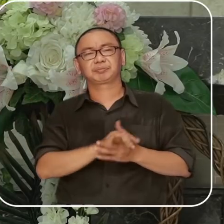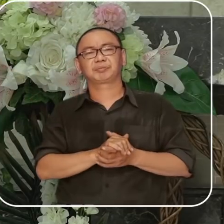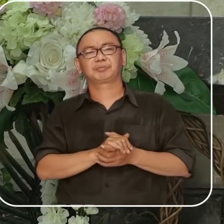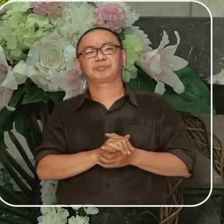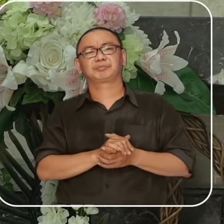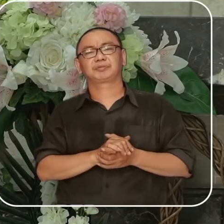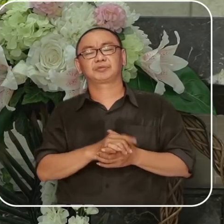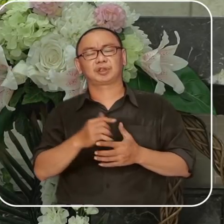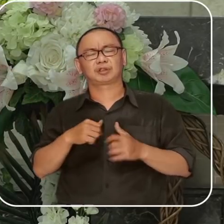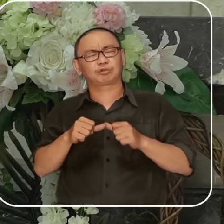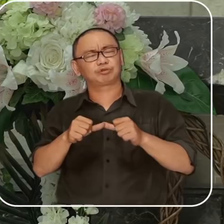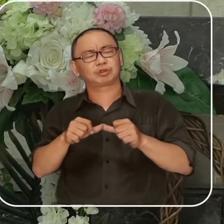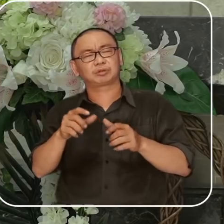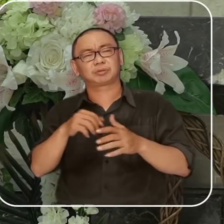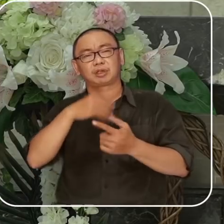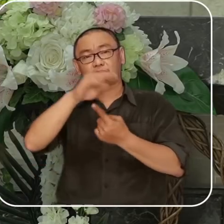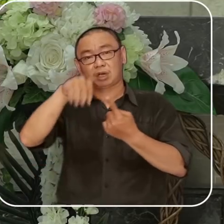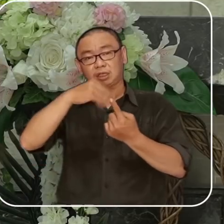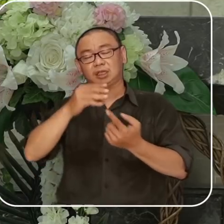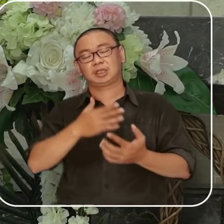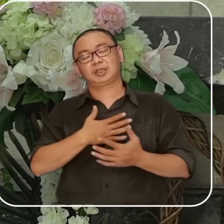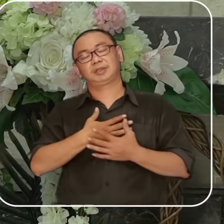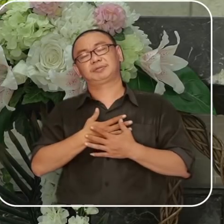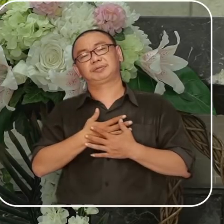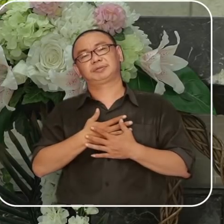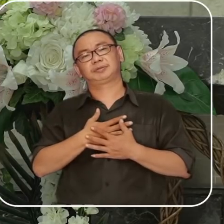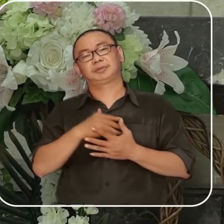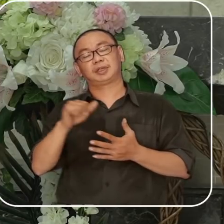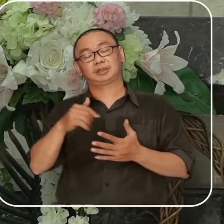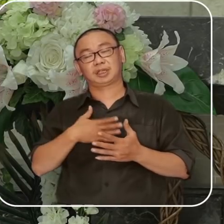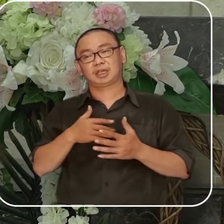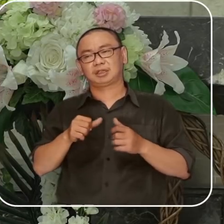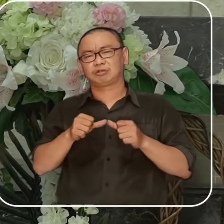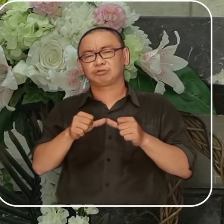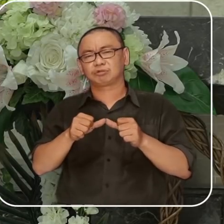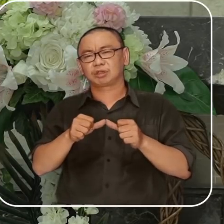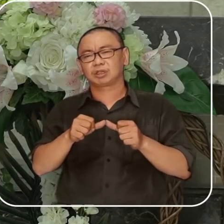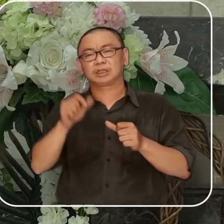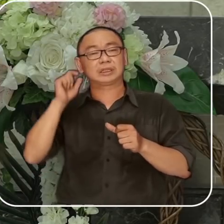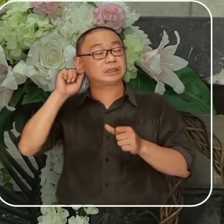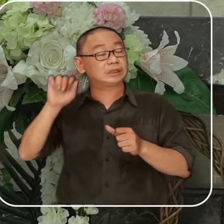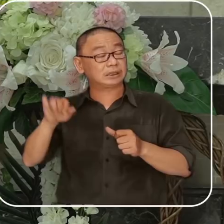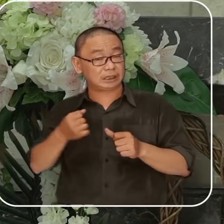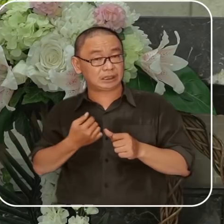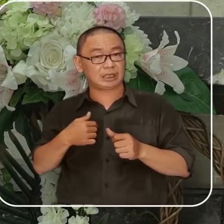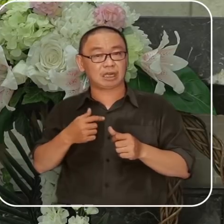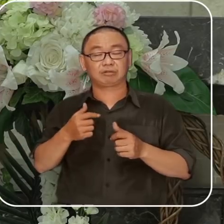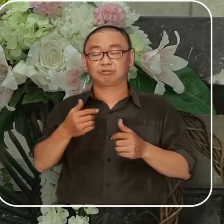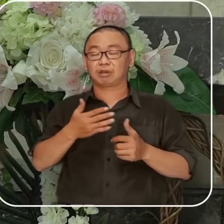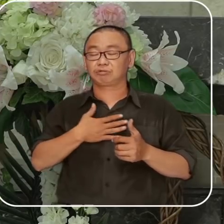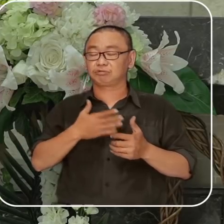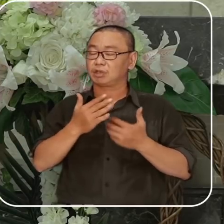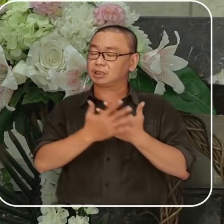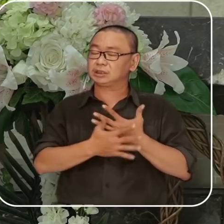teruskan kepada keluarga saya, yang saya teruskan kepada istri yang aku kasihi,